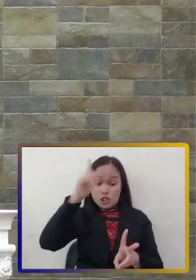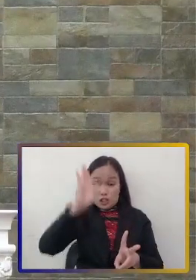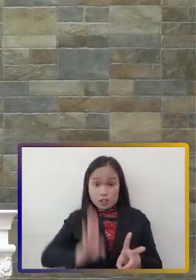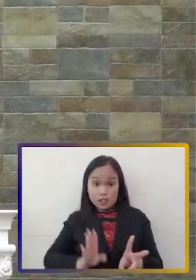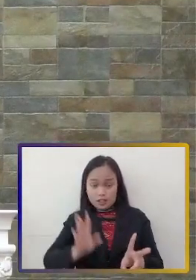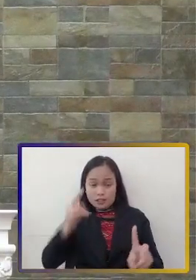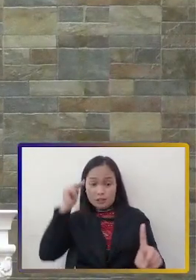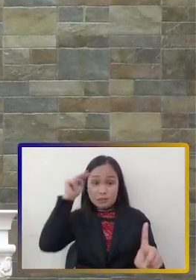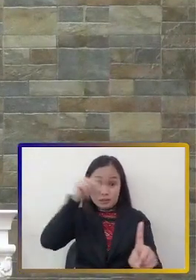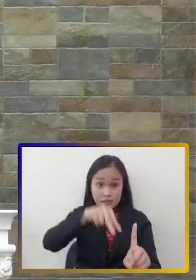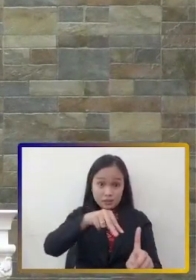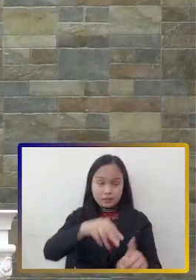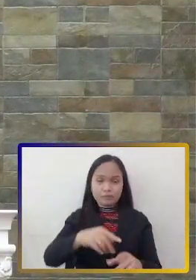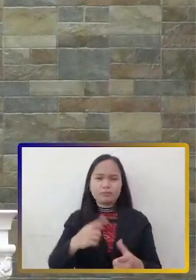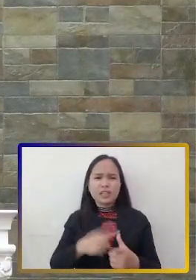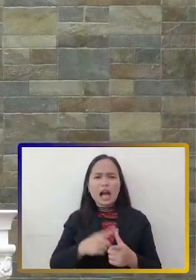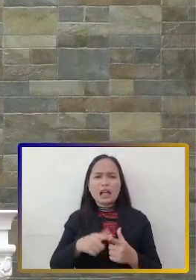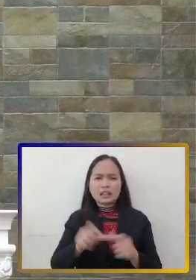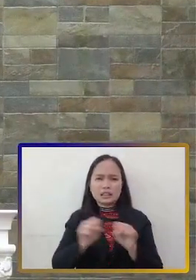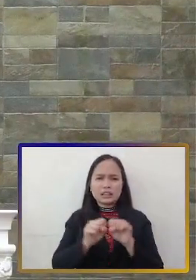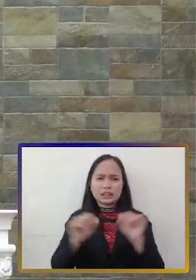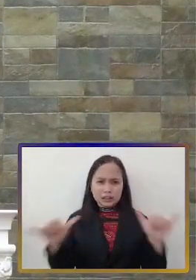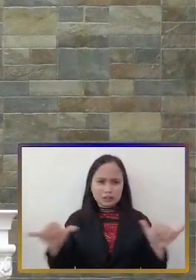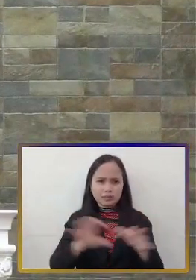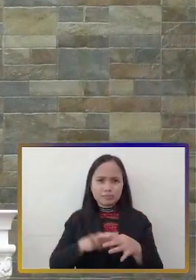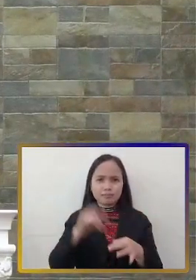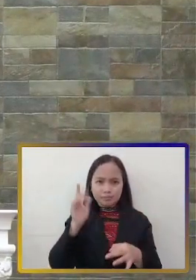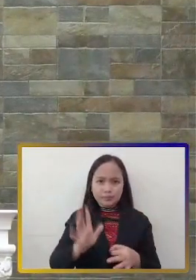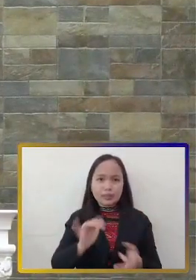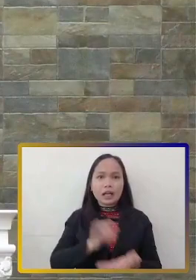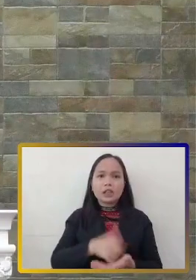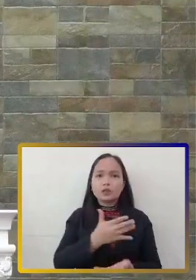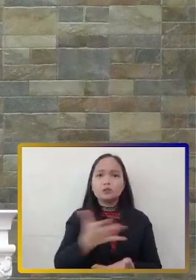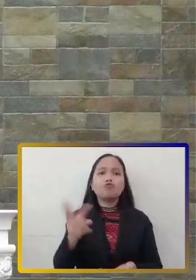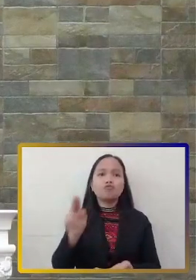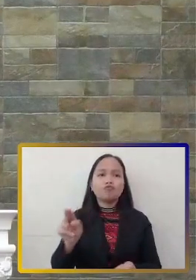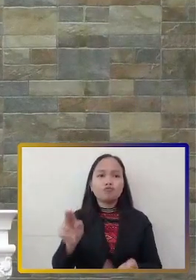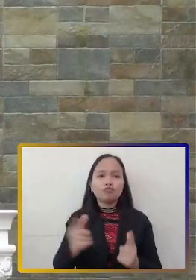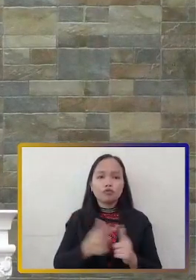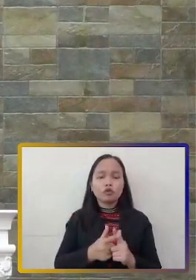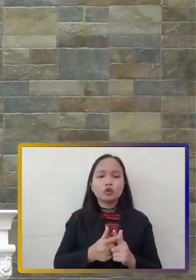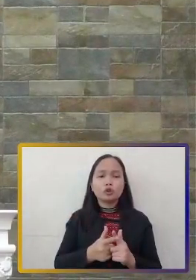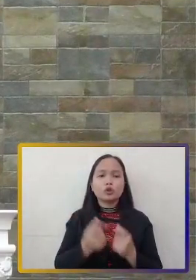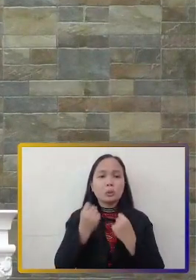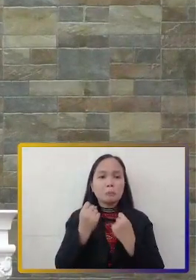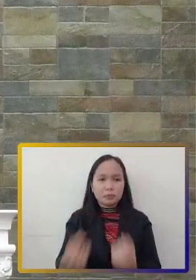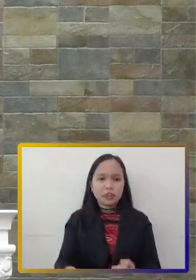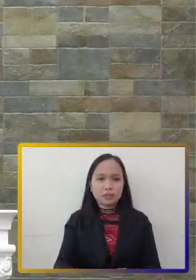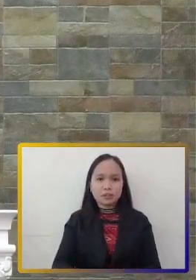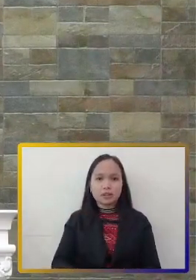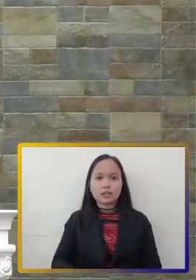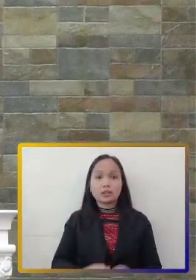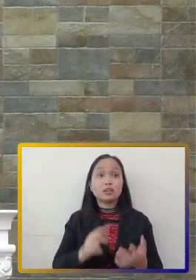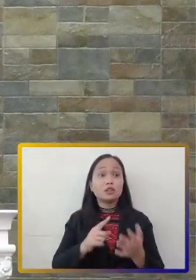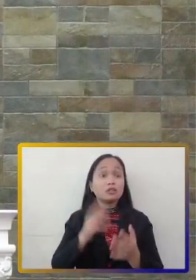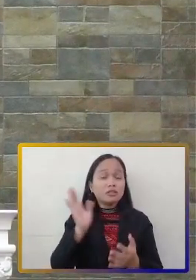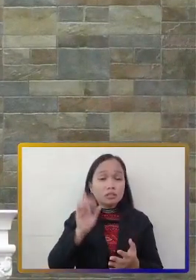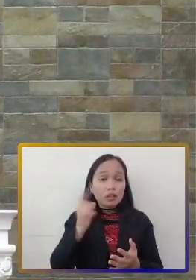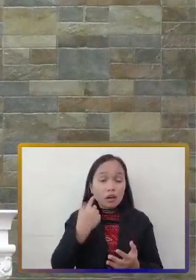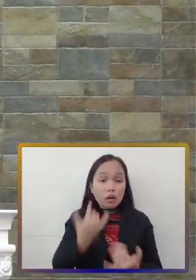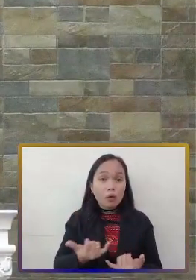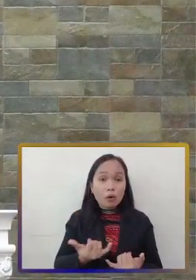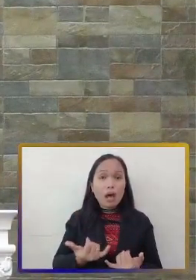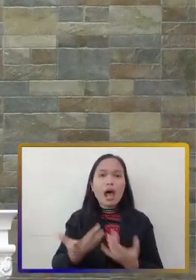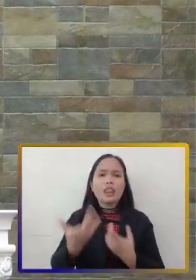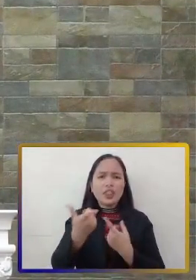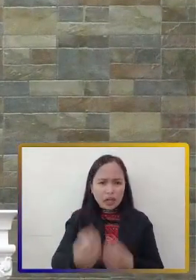Wala ho tayong magagawa. Yan ang sistema ng Diyos that you have to submit. Brethren, trust God with